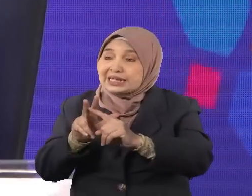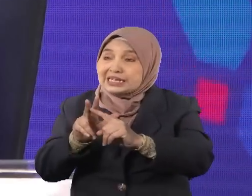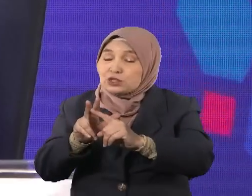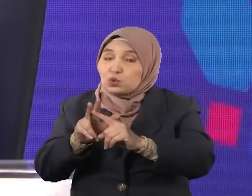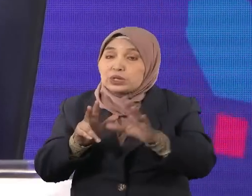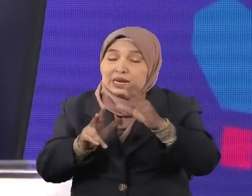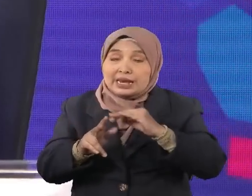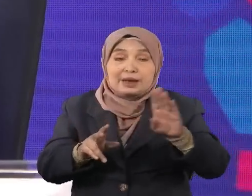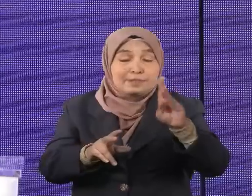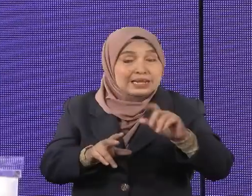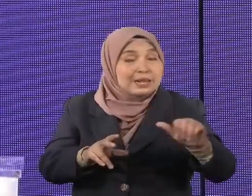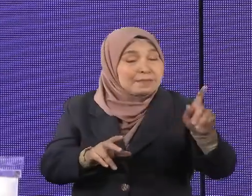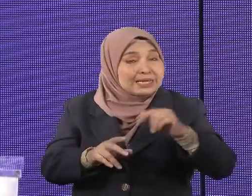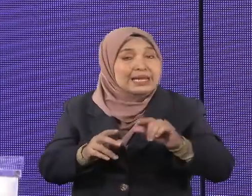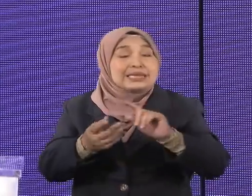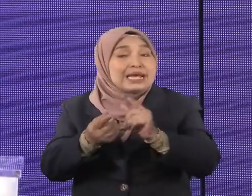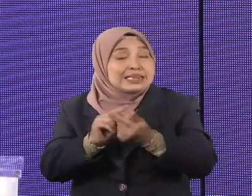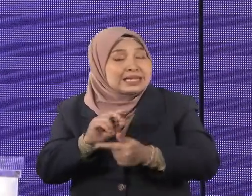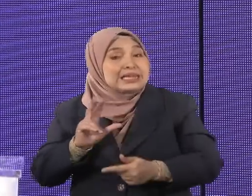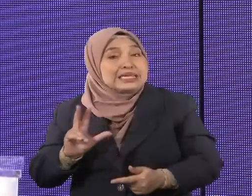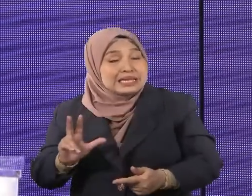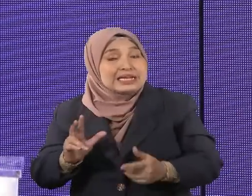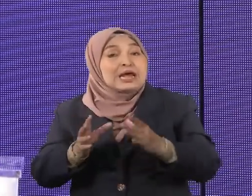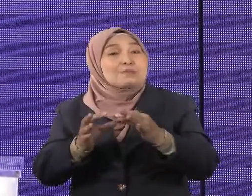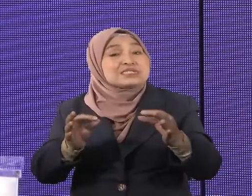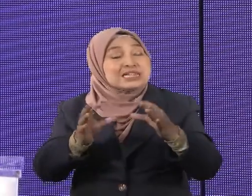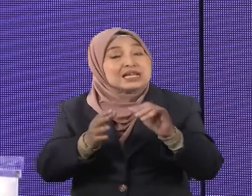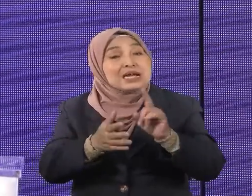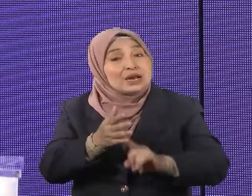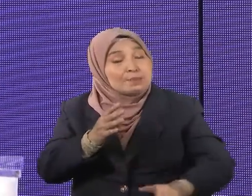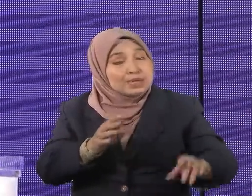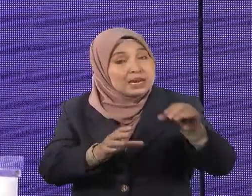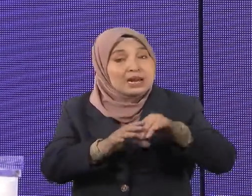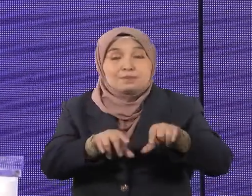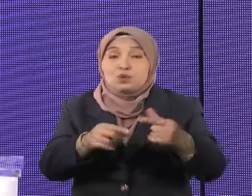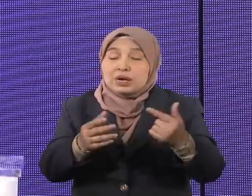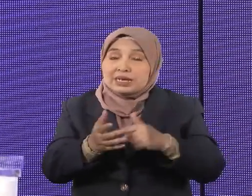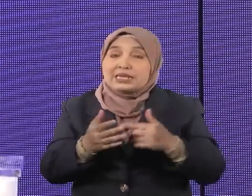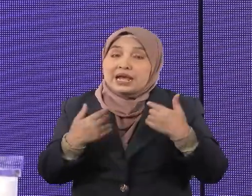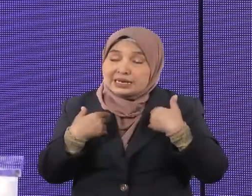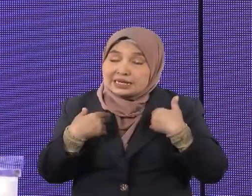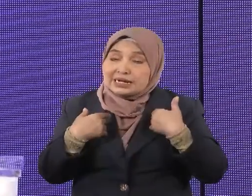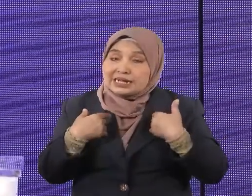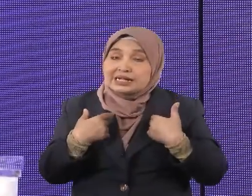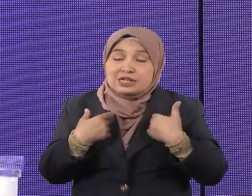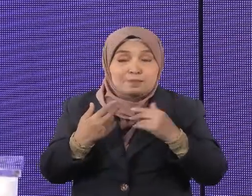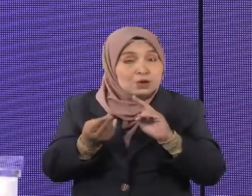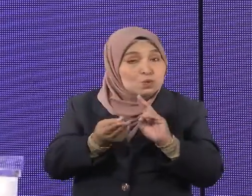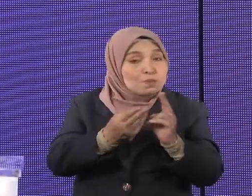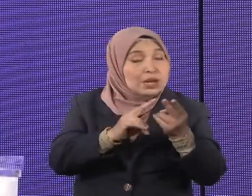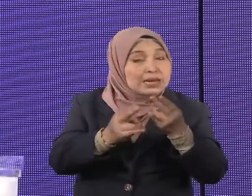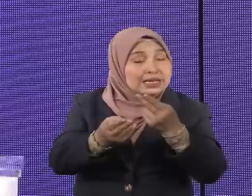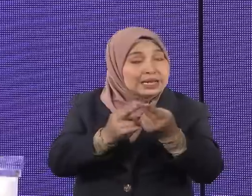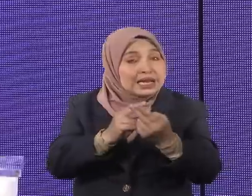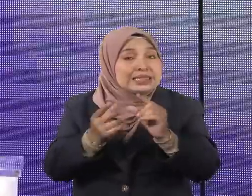dan kemudian bil ibad itu kata ganti ketiga. Nak menceritakan apa? Dalam Al-Quran ini ada istilah iltifat, perubahan daripada kata